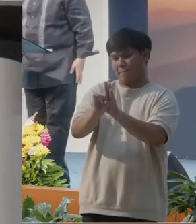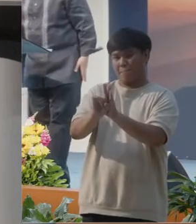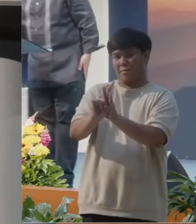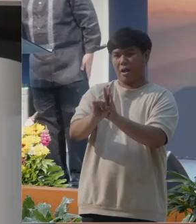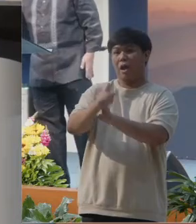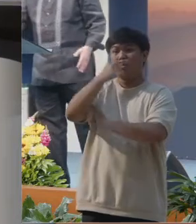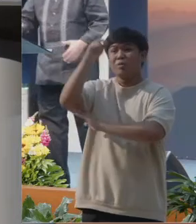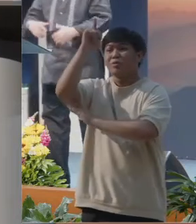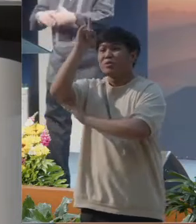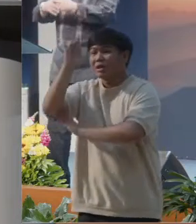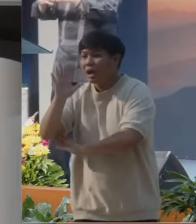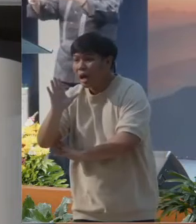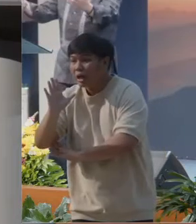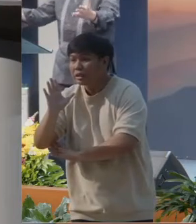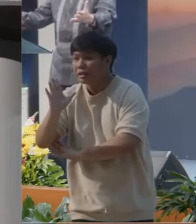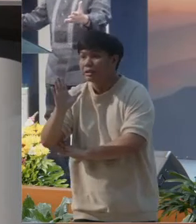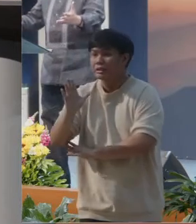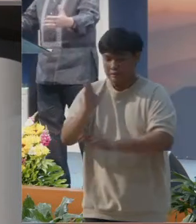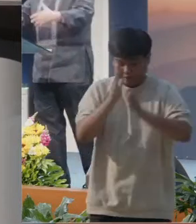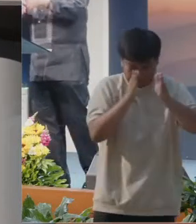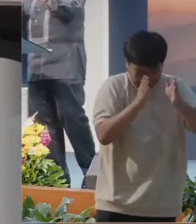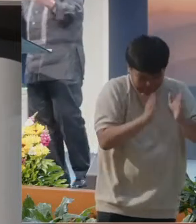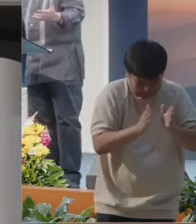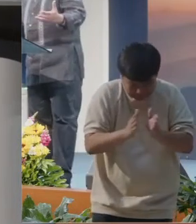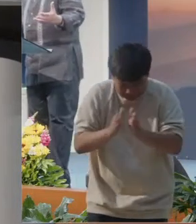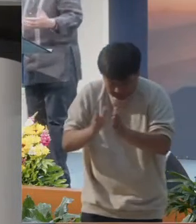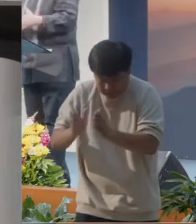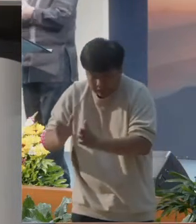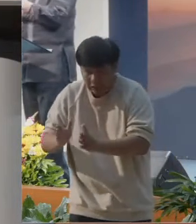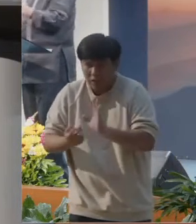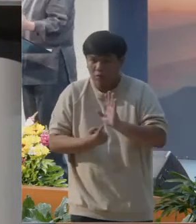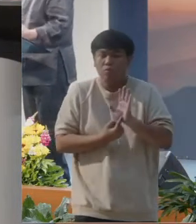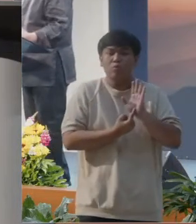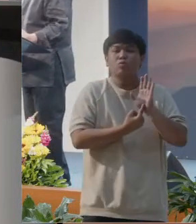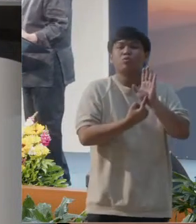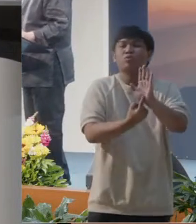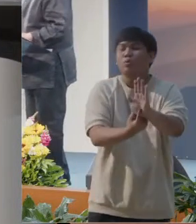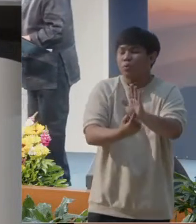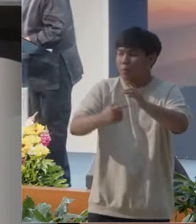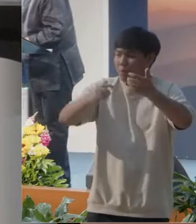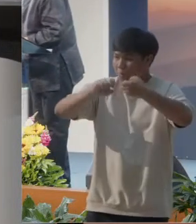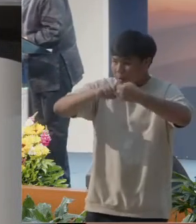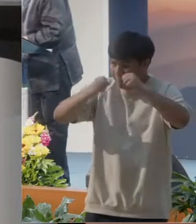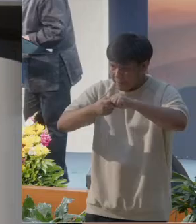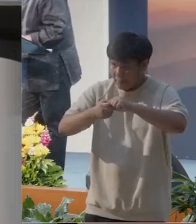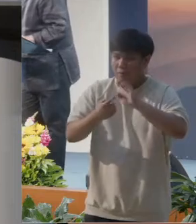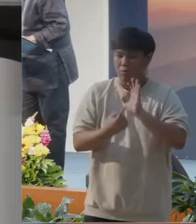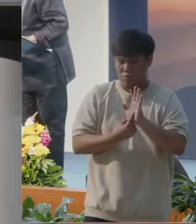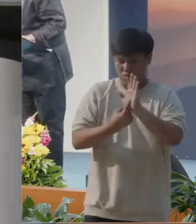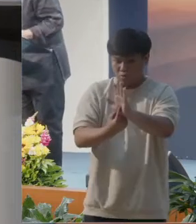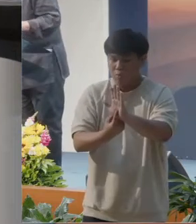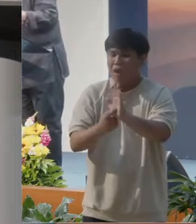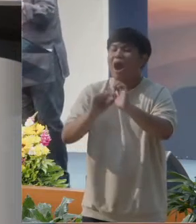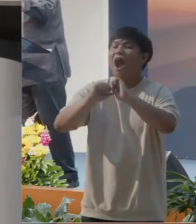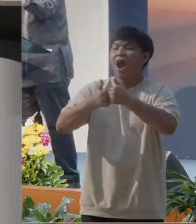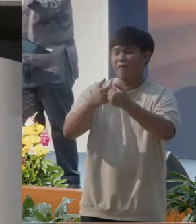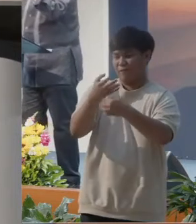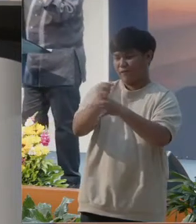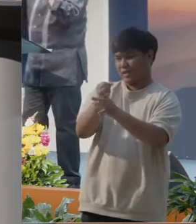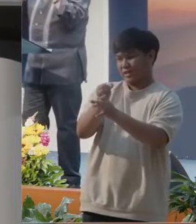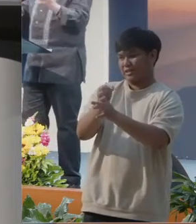ang Diyos mismo naman ang siyang naglahad ng problema at naglahad ng kasagutan. Habang